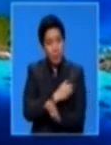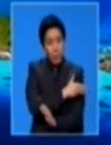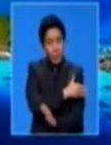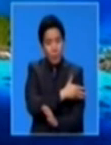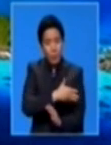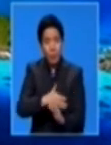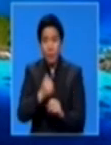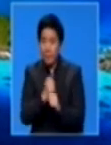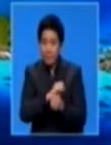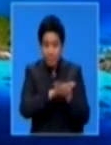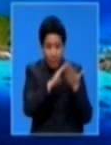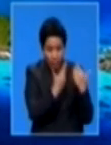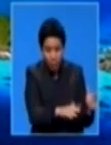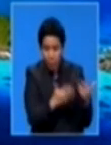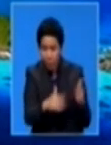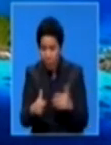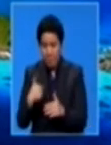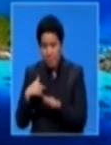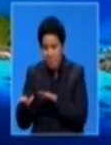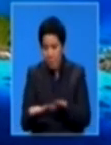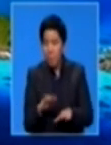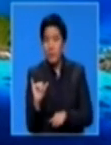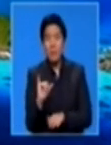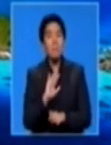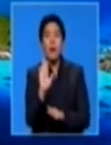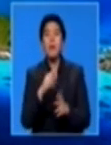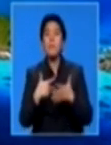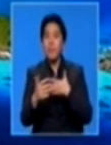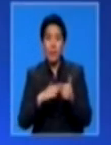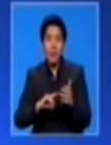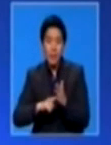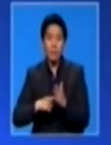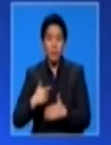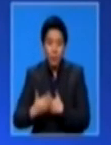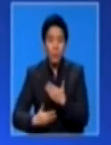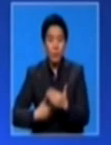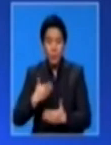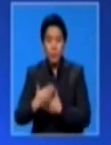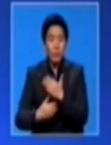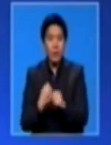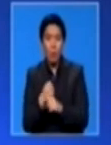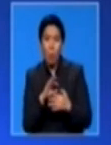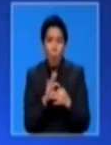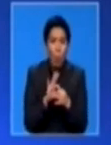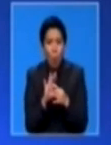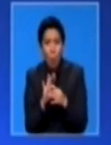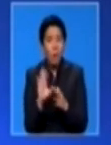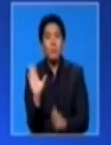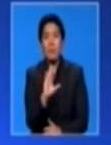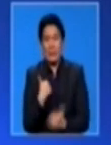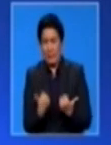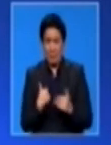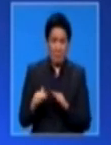างก็สำเร็จไปแล้วบางอย่างก็ยังไม่พร้อมอยู่ไม่เป็นไรครับเราเริ่มต้นไปก่อนอะไรทำได้ทำก่อนนะครับอย่าไปกังวลว่าวันนี้ยังไม่พร้